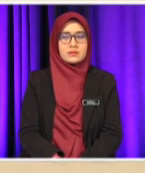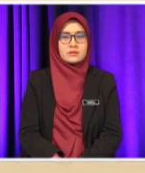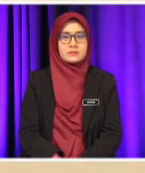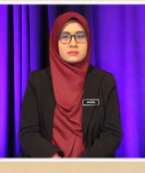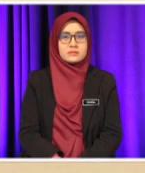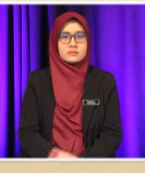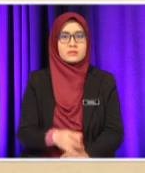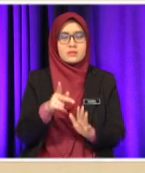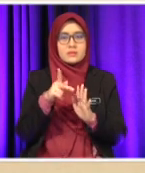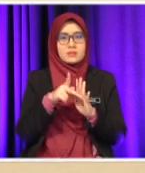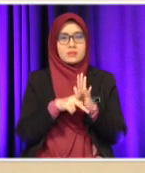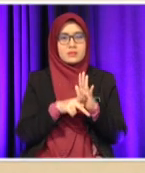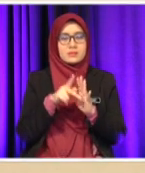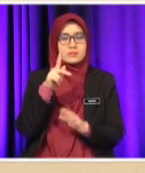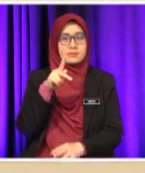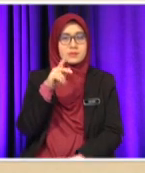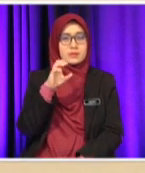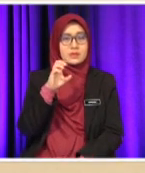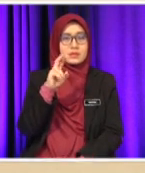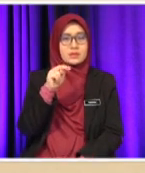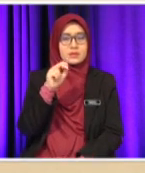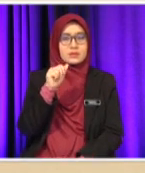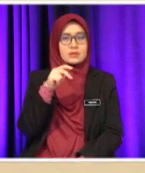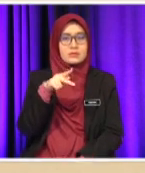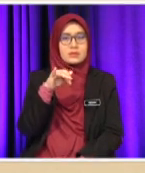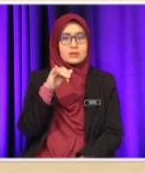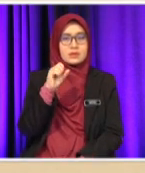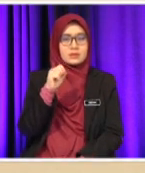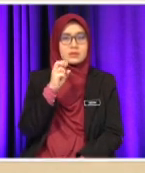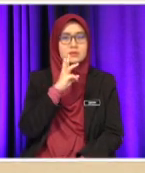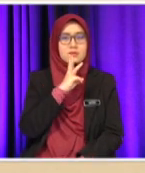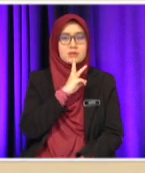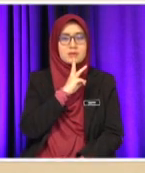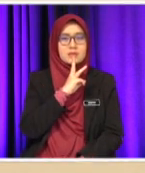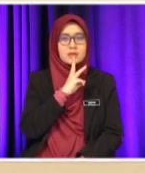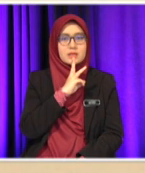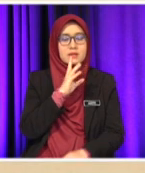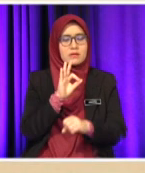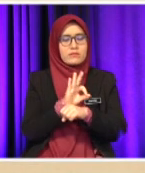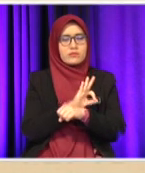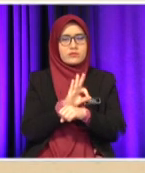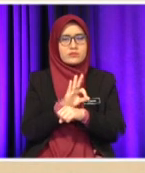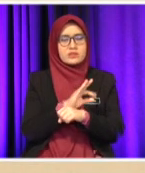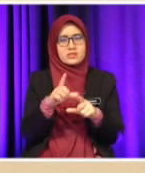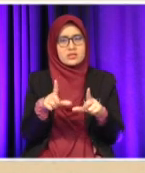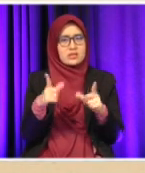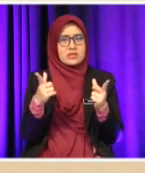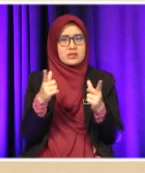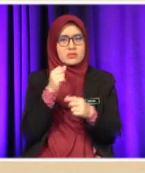dia tak mengubah di dalam bayi itu sebab kita mungkin ada yang najis ada